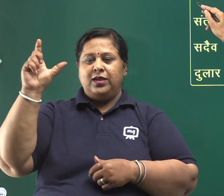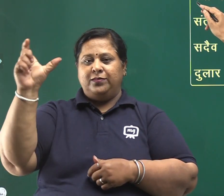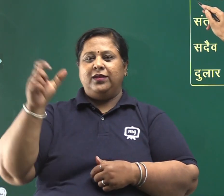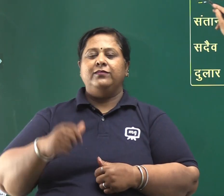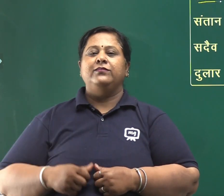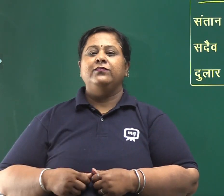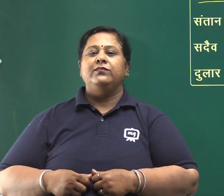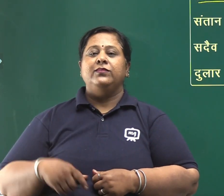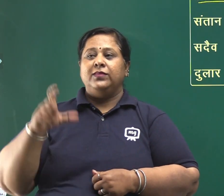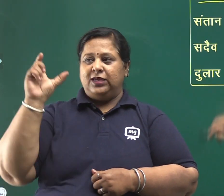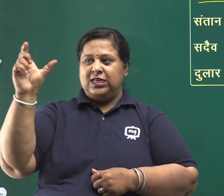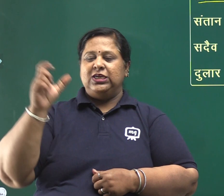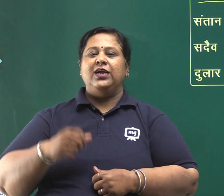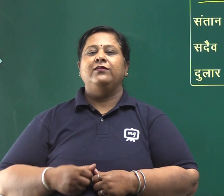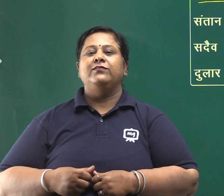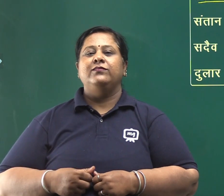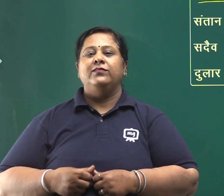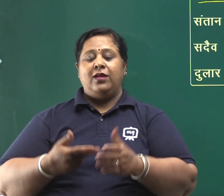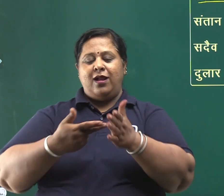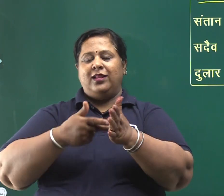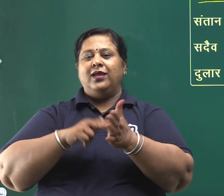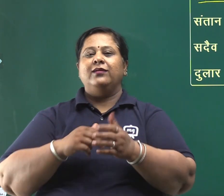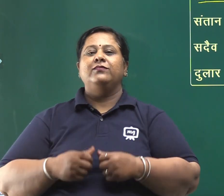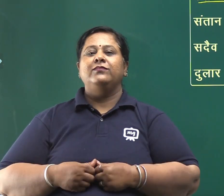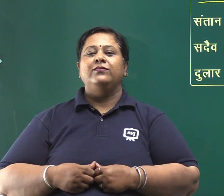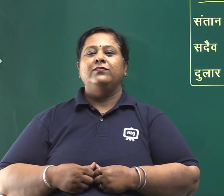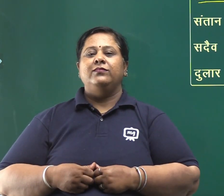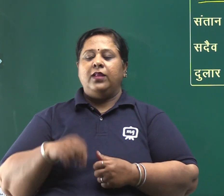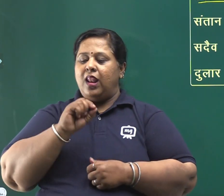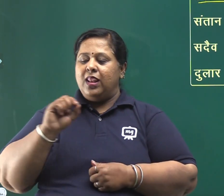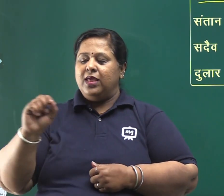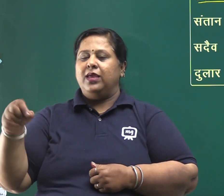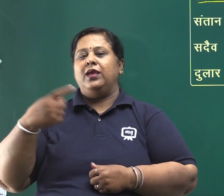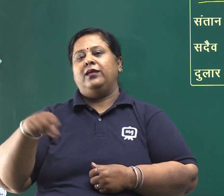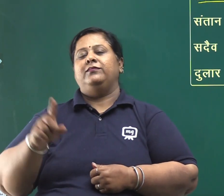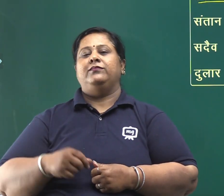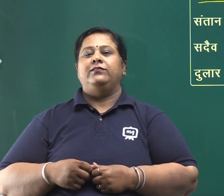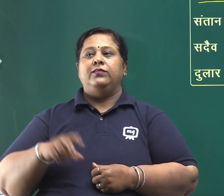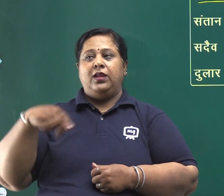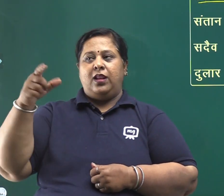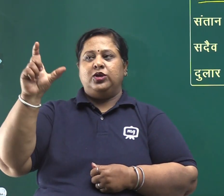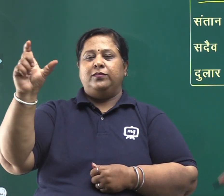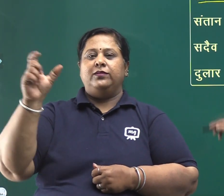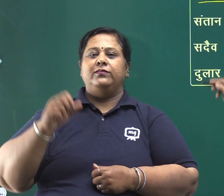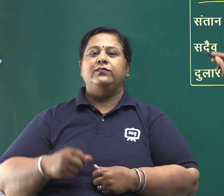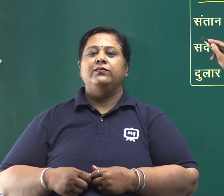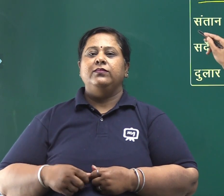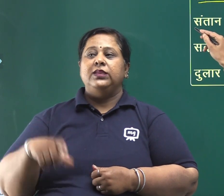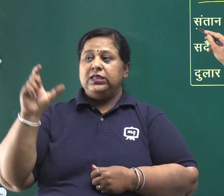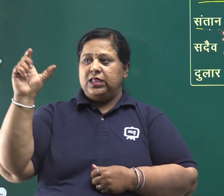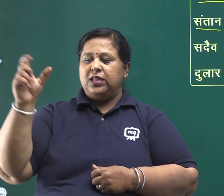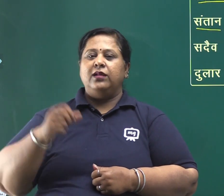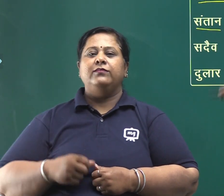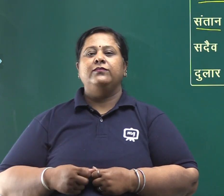है रची गई, अर्थ होगा लिखी गई। अगला शब्द